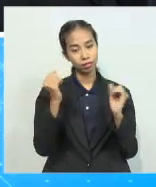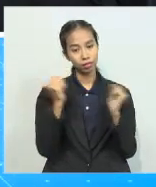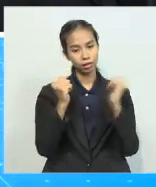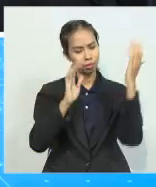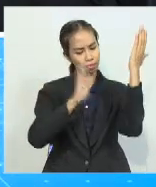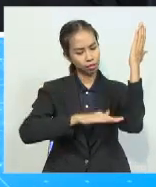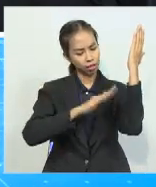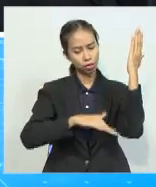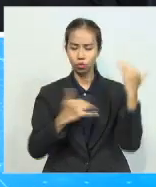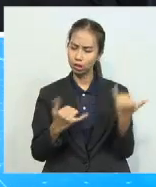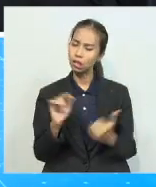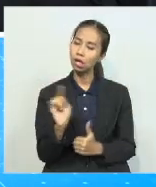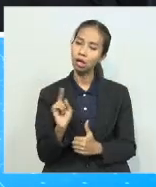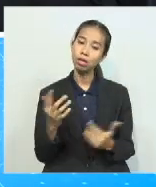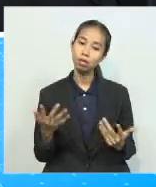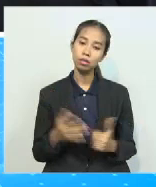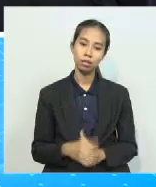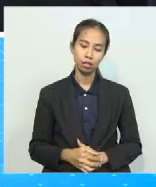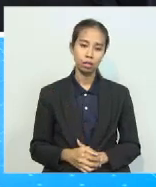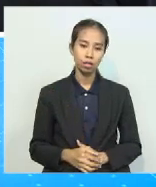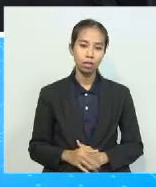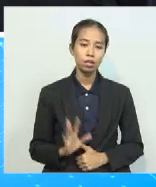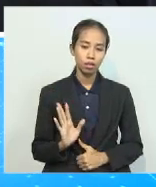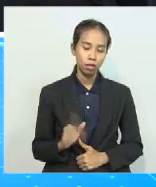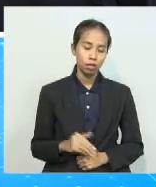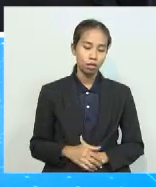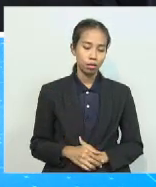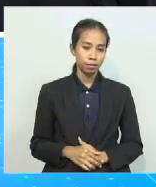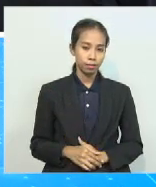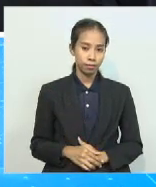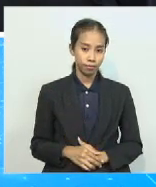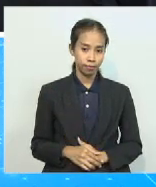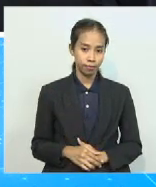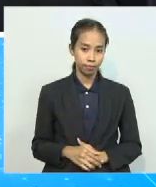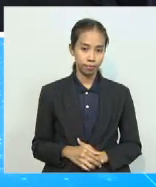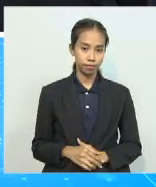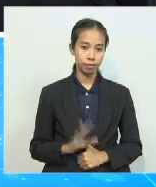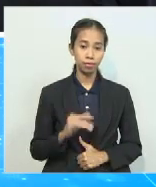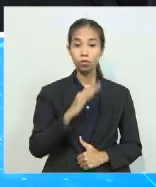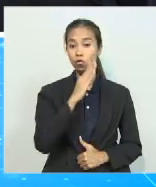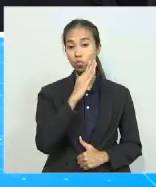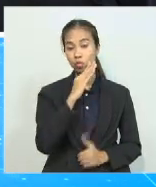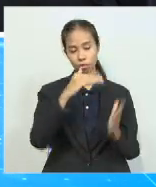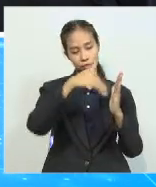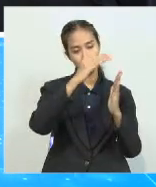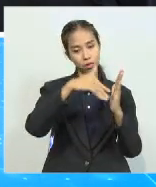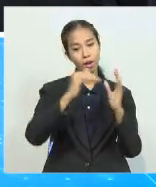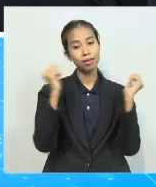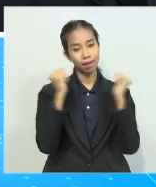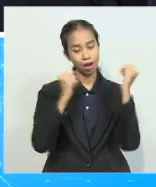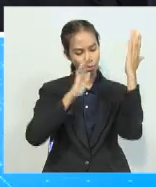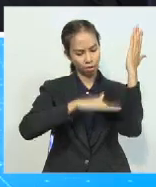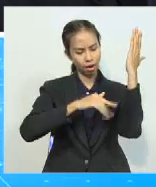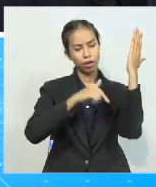วนของภาคใต้ล่ะคะช่วงนี้จะเป็นยังไงบ้าง ใช่ภาคใต้เนี่ยเวลาฝนเวลาหนาวมา ที่ไหน ก็จะเป็นฝนทุกทีใ